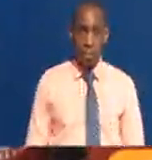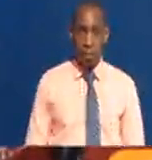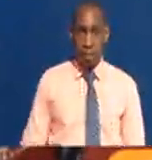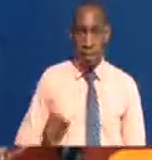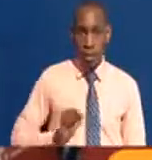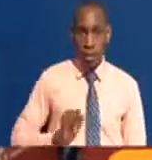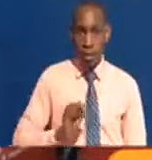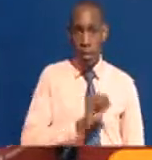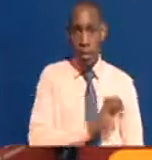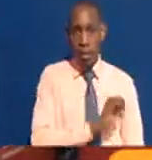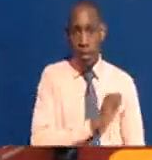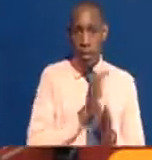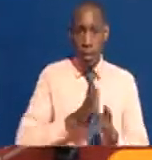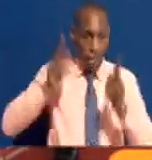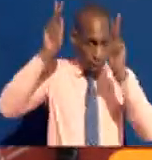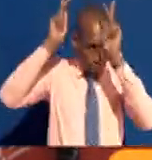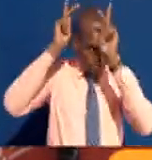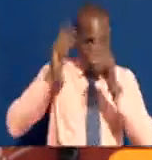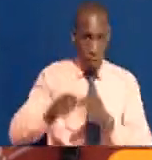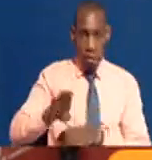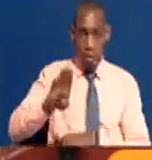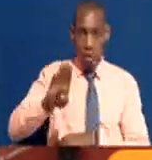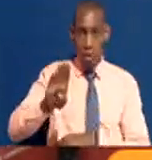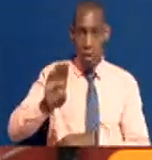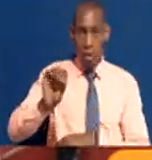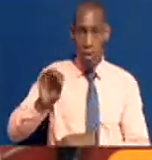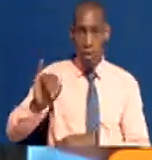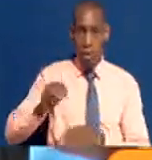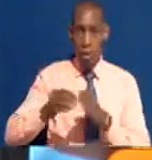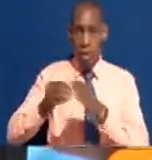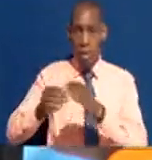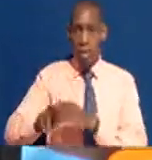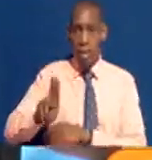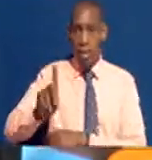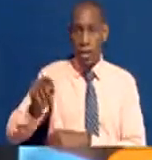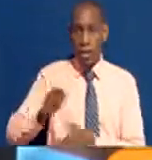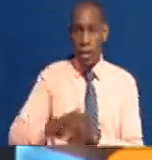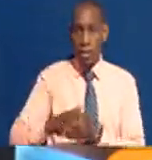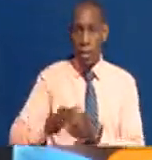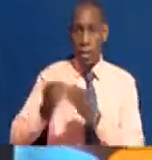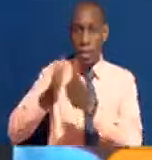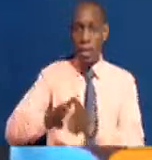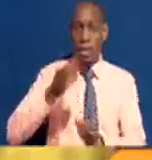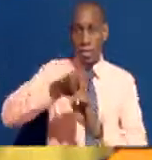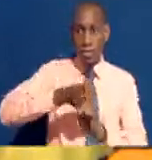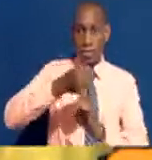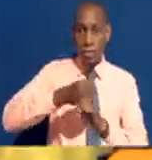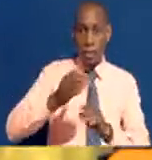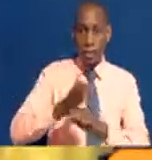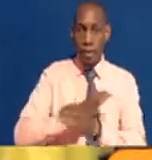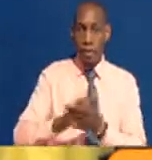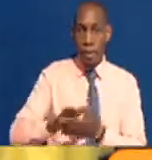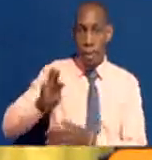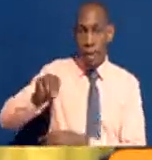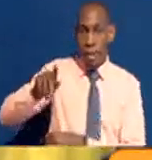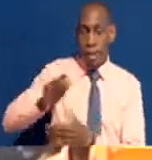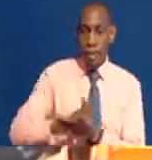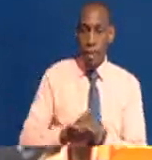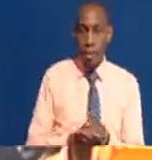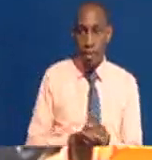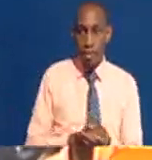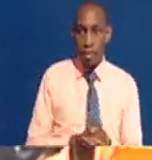Seneta wa Kakamega Boni Halwale aliwaongoza wanachama wengine wa UDA kumpigia debe aliyekuwa mbunge wa Bumula Mwambu